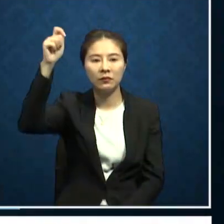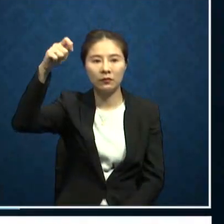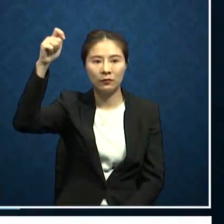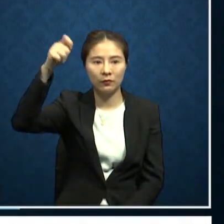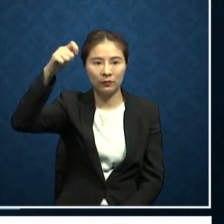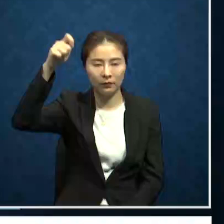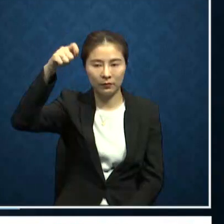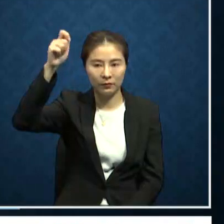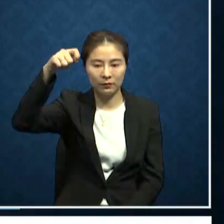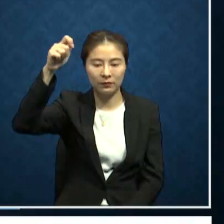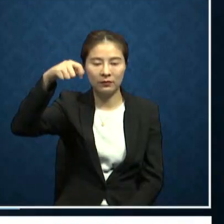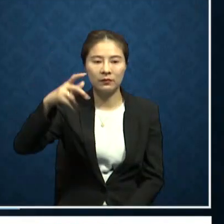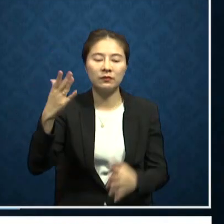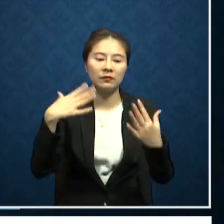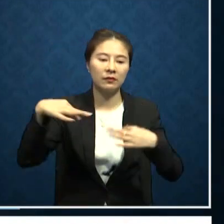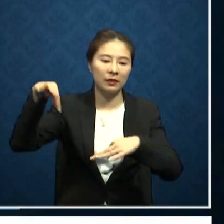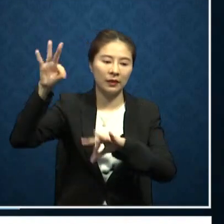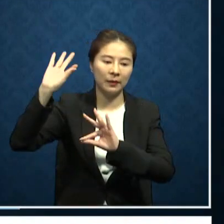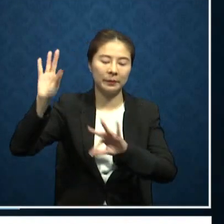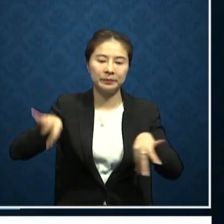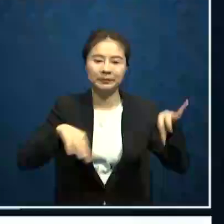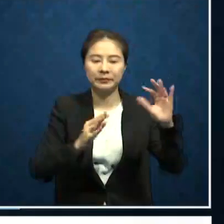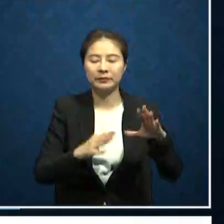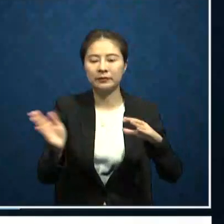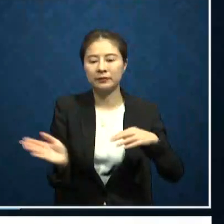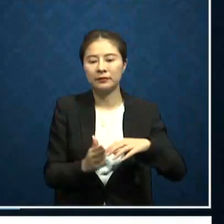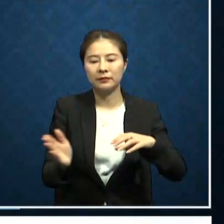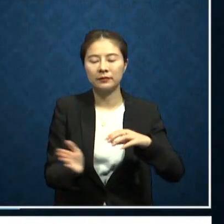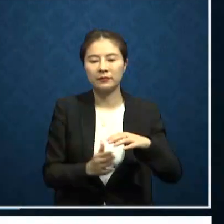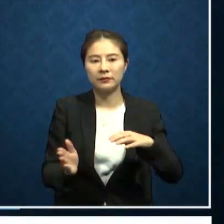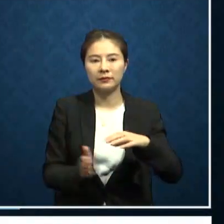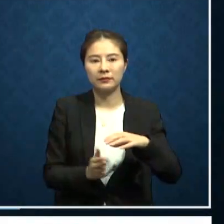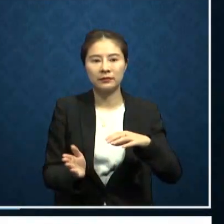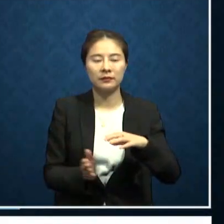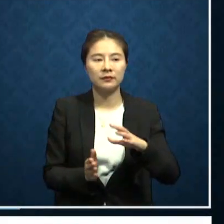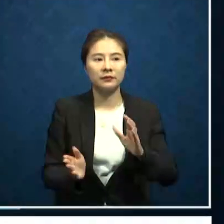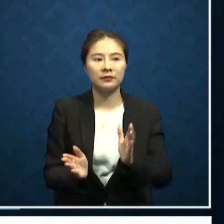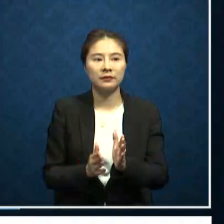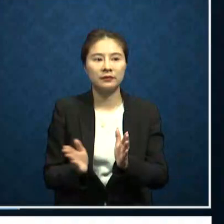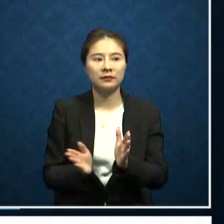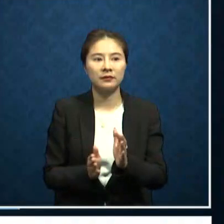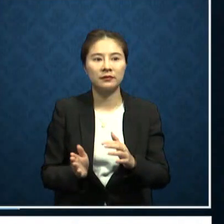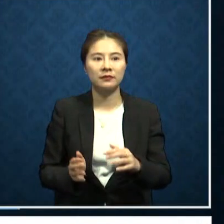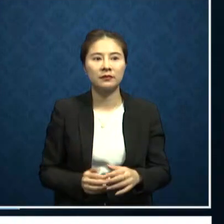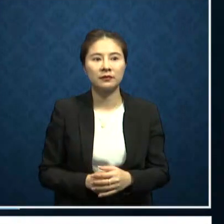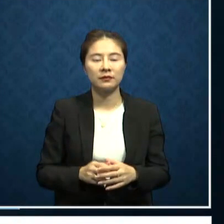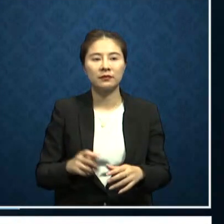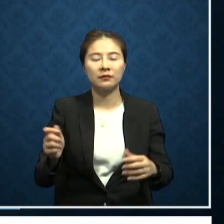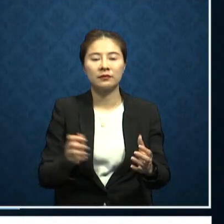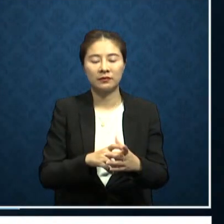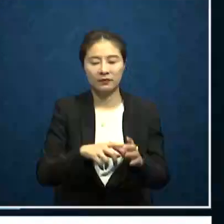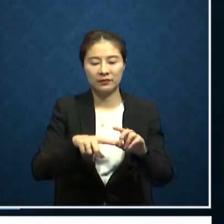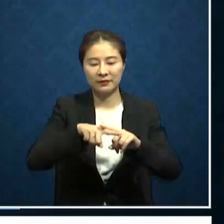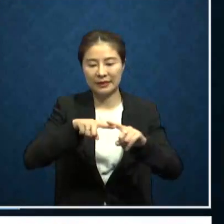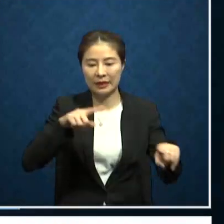เพลงการฟ้อนการรำหมอลำนะคะหนังตะลุงนะคะแล้วก็กันตรึมในศิลปะการต่อสู้จะมีเรื่องที่เป็นศิลปะเอ่อ